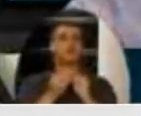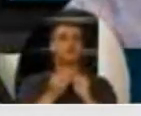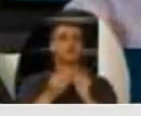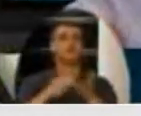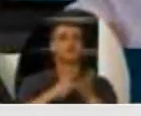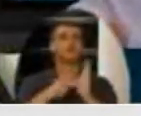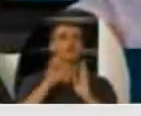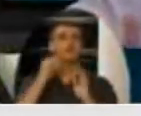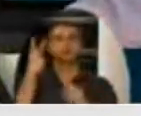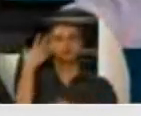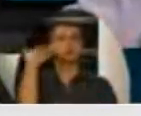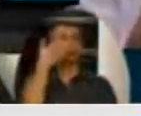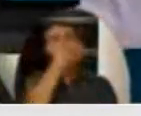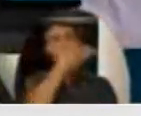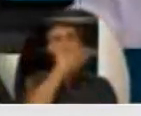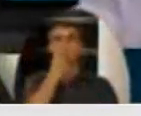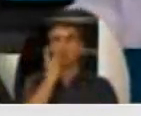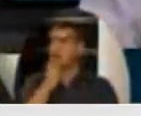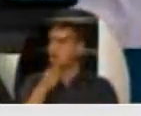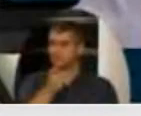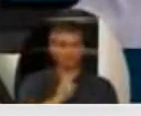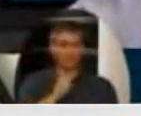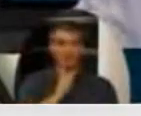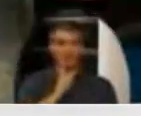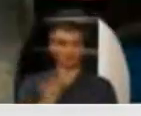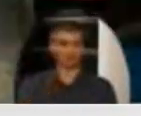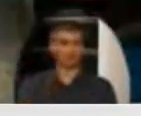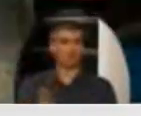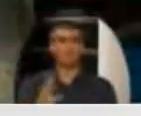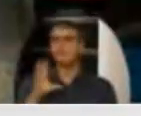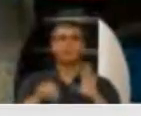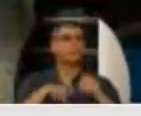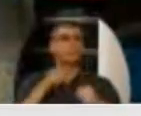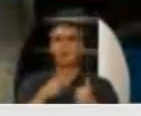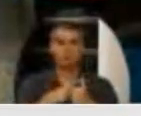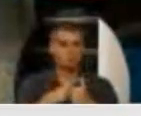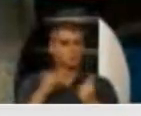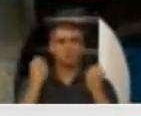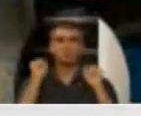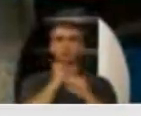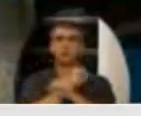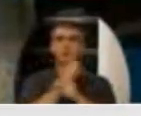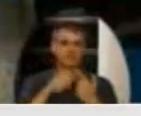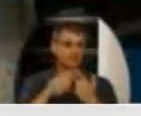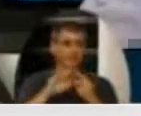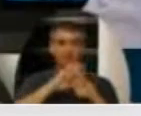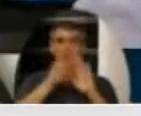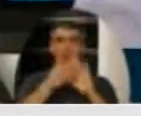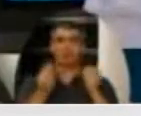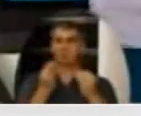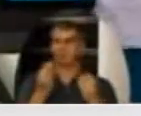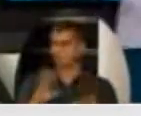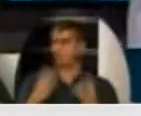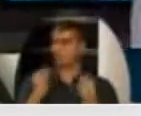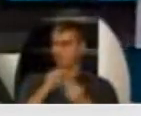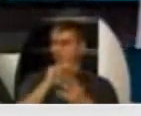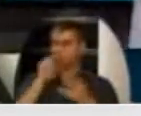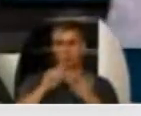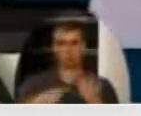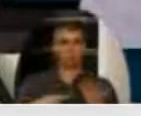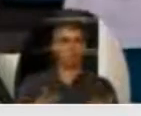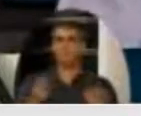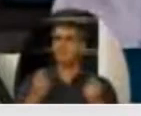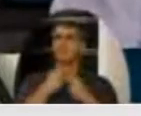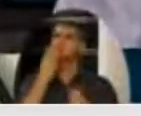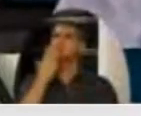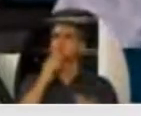המתווה של שתי מדינות. אבל זה לא מספיק. מה עם ההתנחלויות, מה עם שחרור אסירים, מה עם כל הדברים האחרים, מה העמדות בקשר